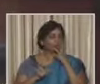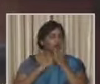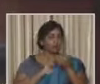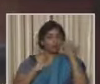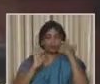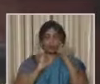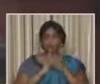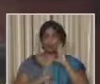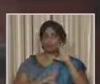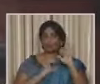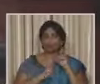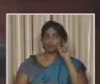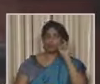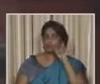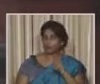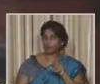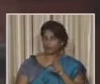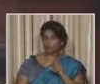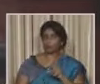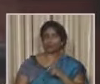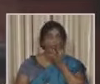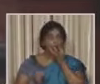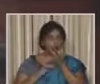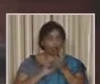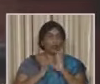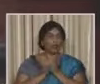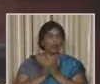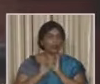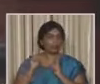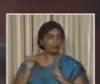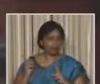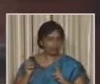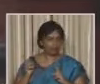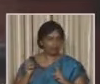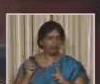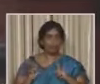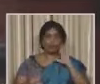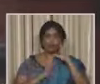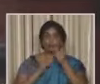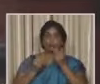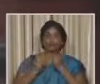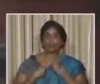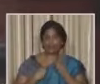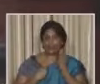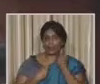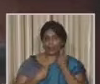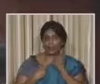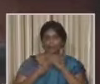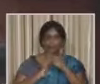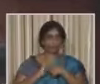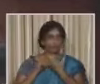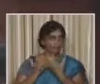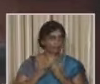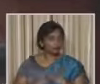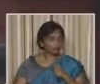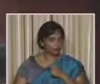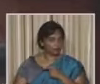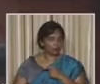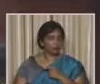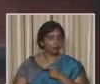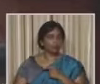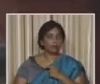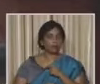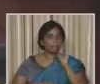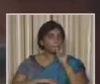தொடர்பாக வந்த தகவல்களை பாருங்கள். இந்தியாவில் இருந்து தகவல் கூறும் இடத்திலிருந்து இலங்கைக்கு தகவல் வருகின்றது. ஆனால் திட்டமிடுவது